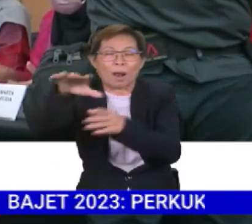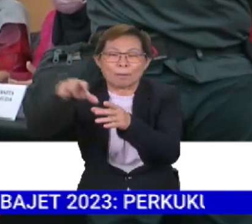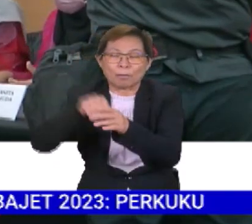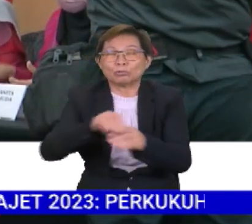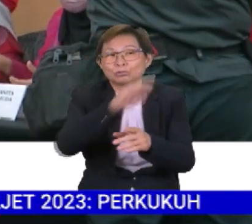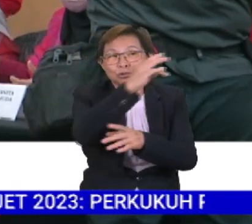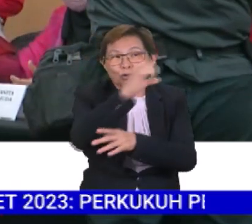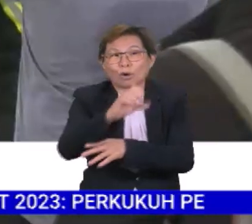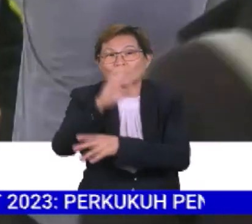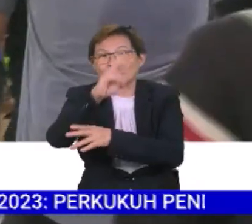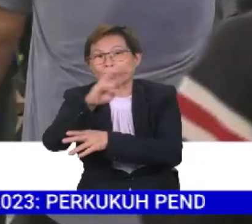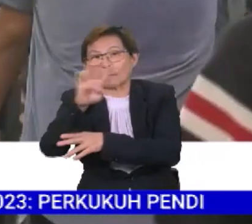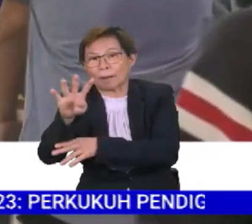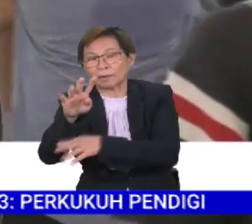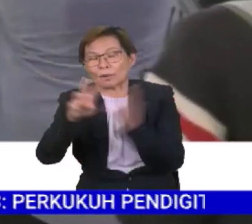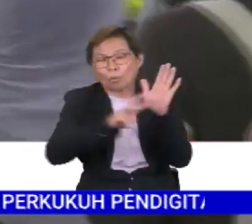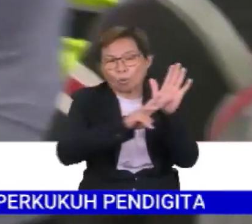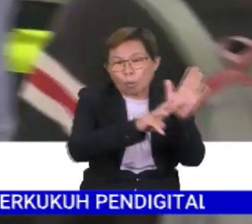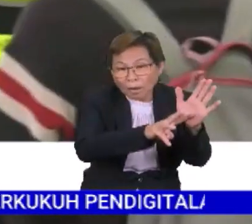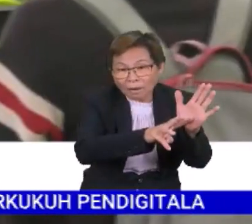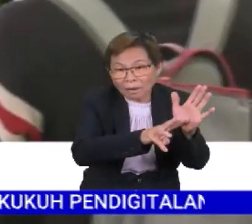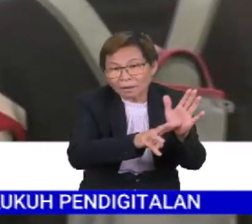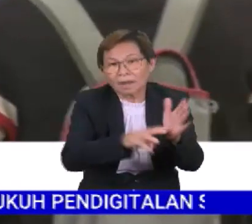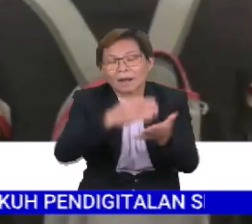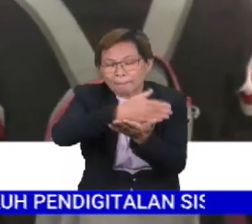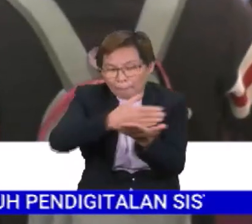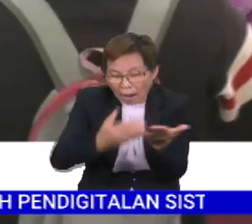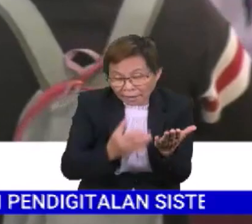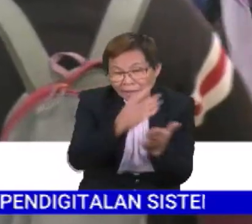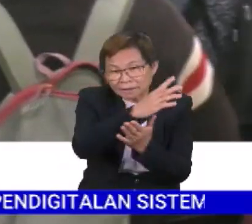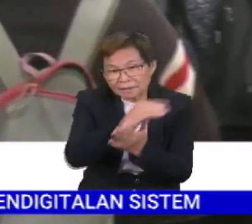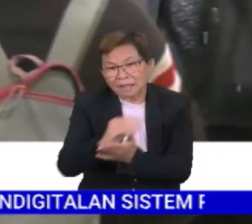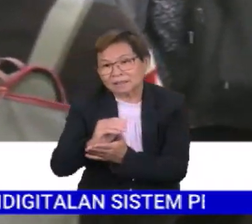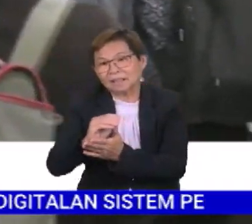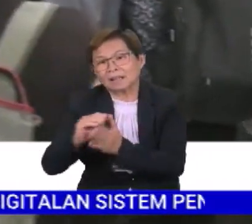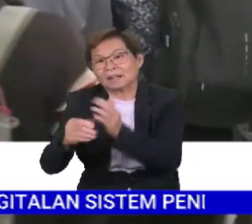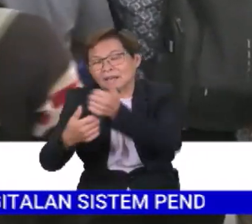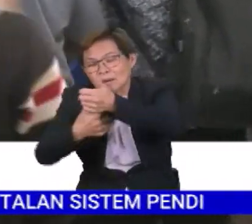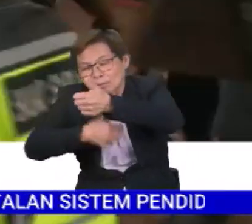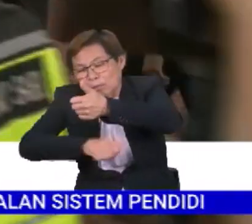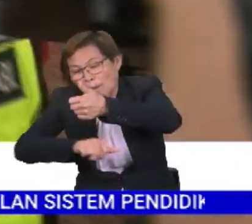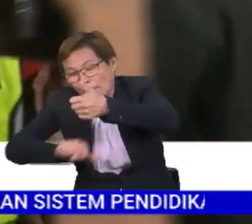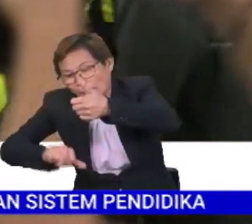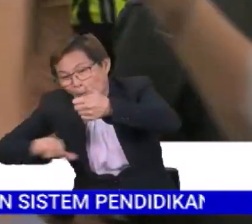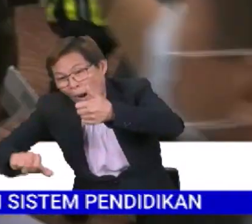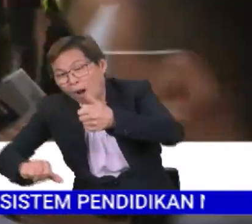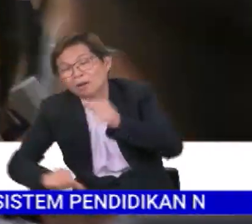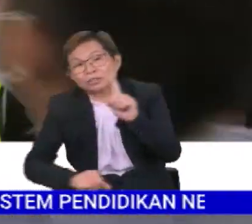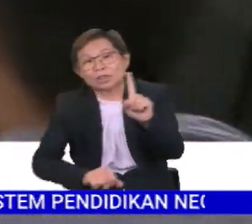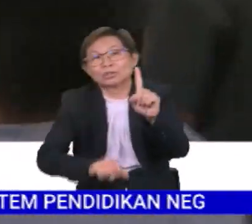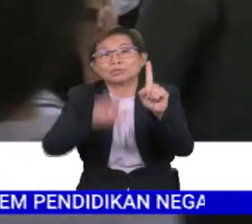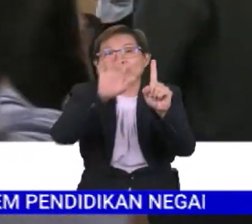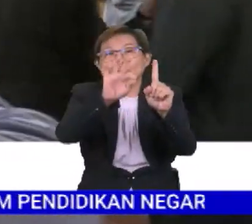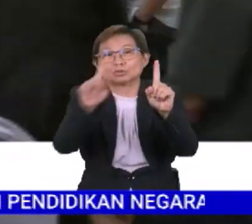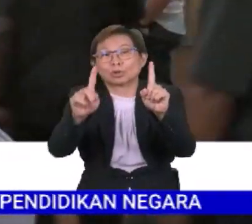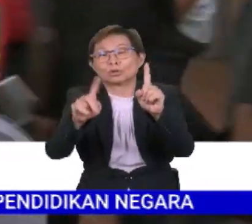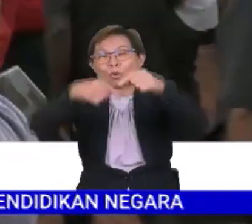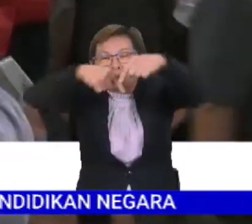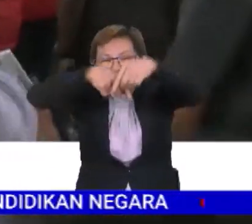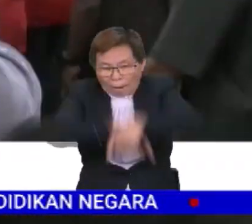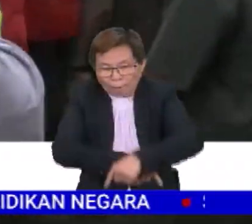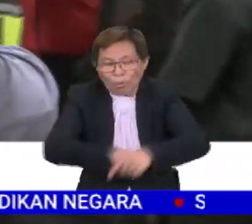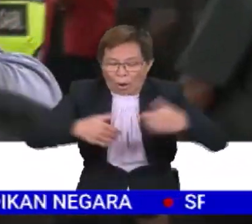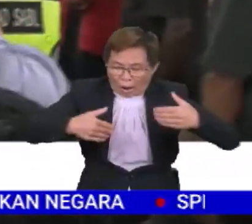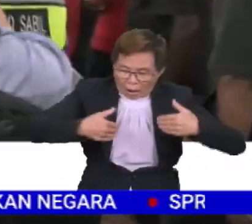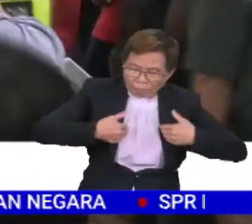melibatkan 764 perwakilan bahagian dan juga sayap dari 191 bahagian UMNO. Mereka